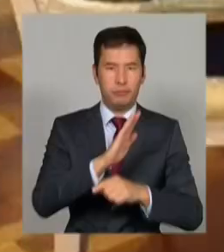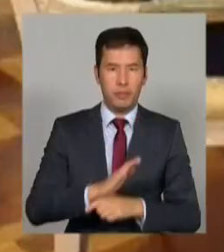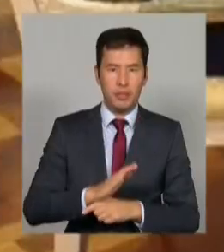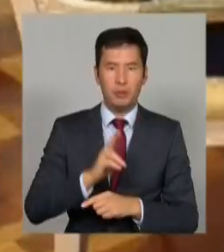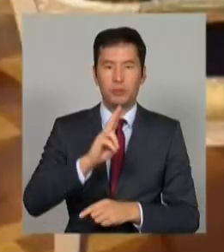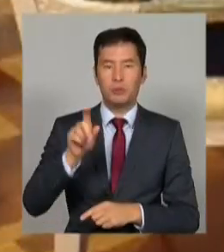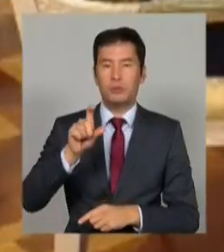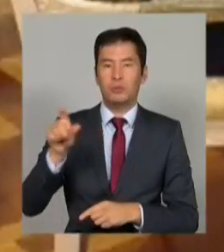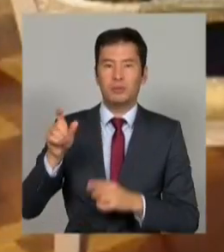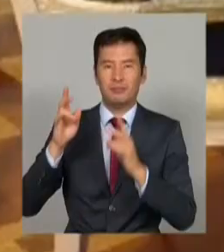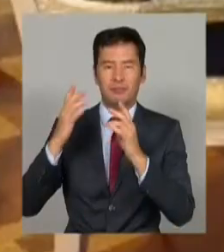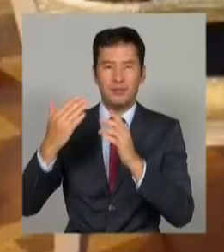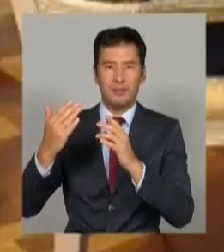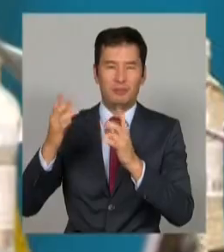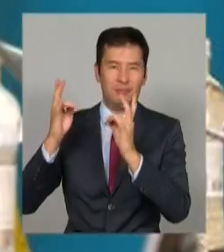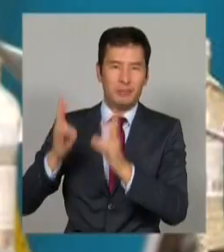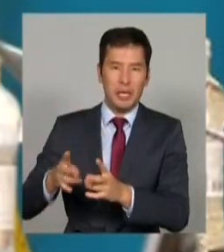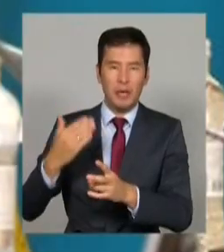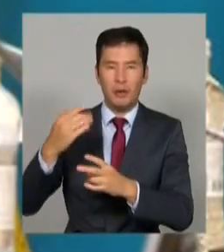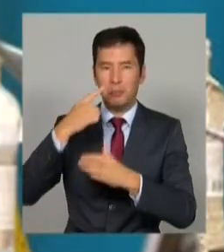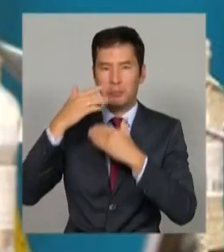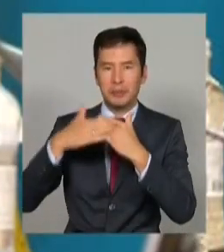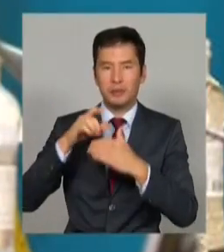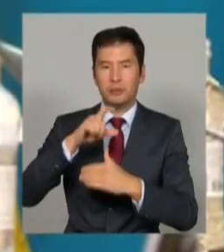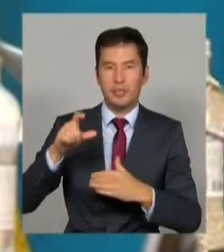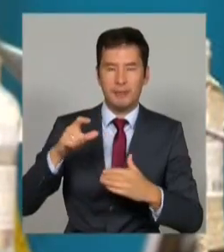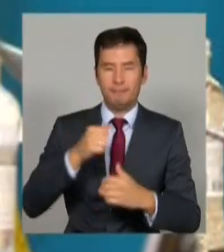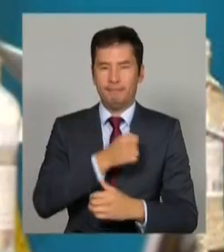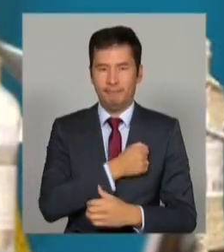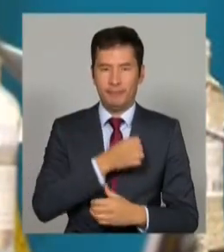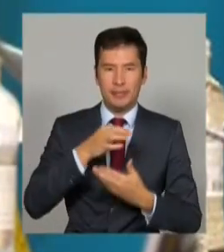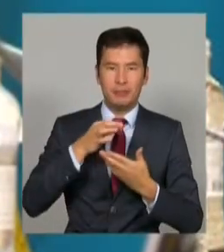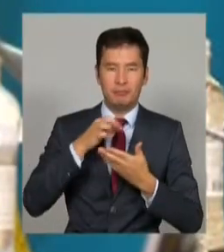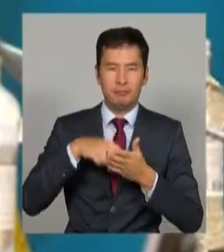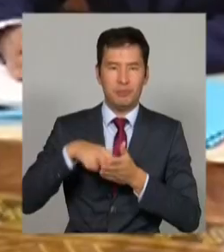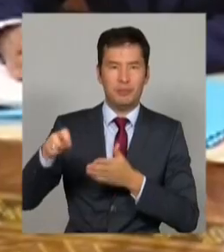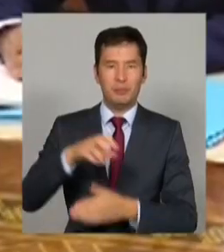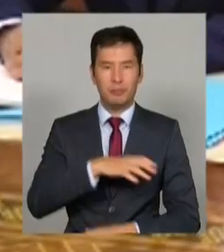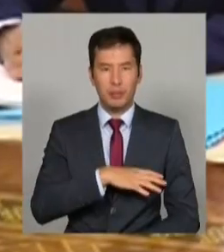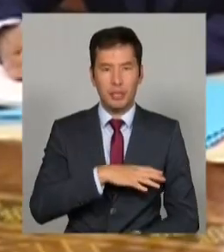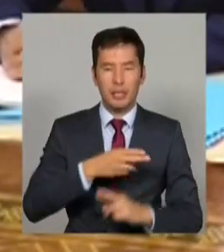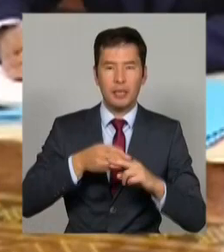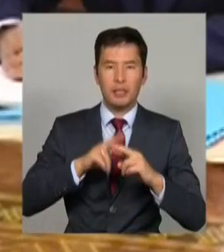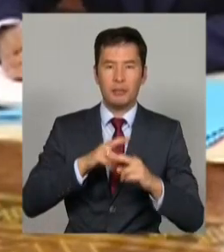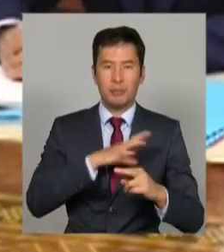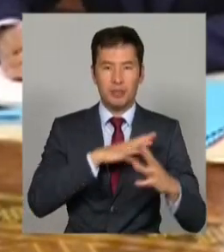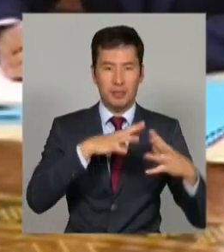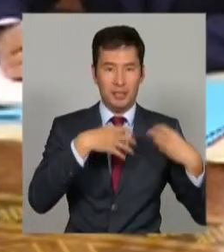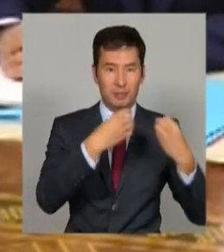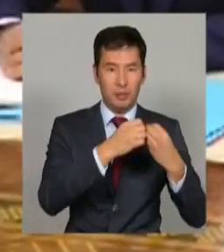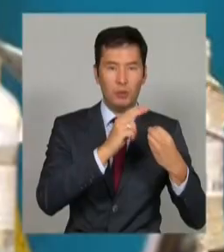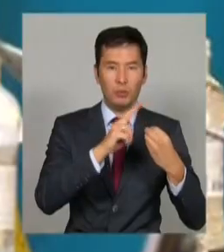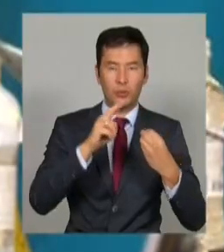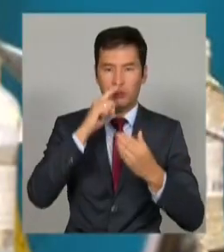отбасыларына көңіл айтты. Зардап шеккен адамдардың тезірек сауығып кетуіне тілектестік білдірді. Қайтыс болғандардың отбасыларына көмек көрсету